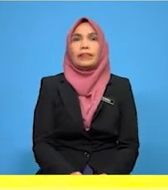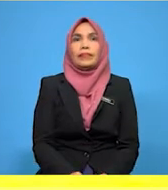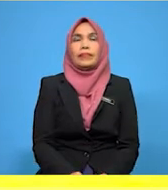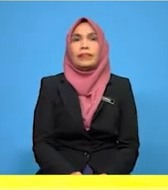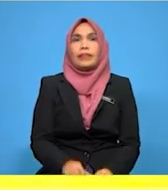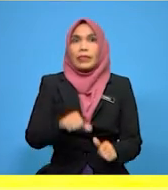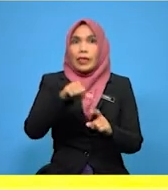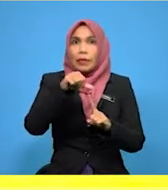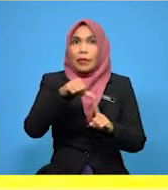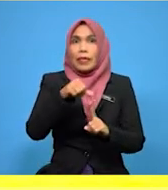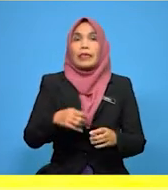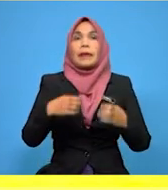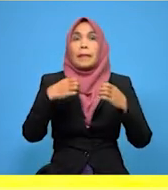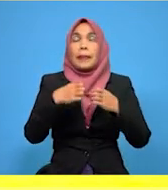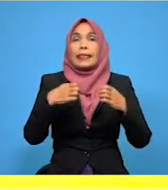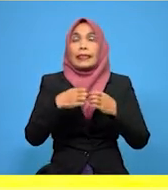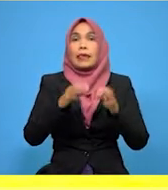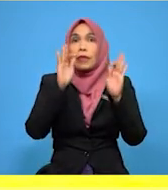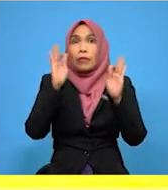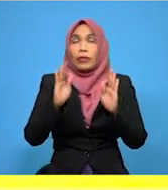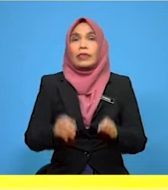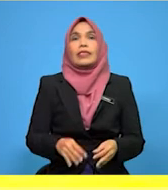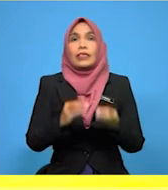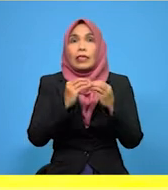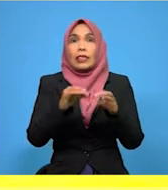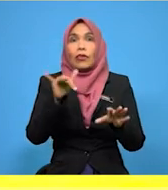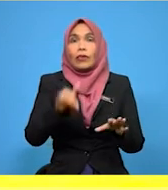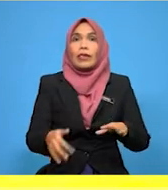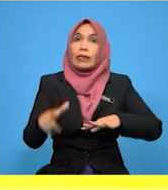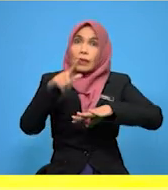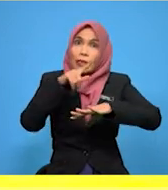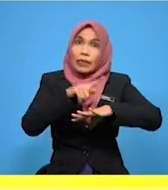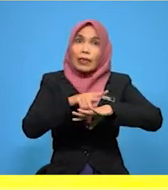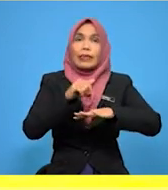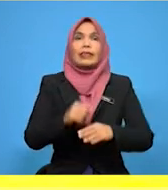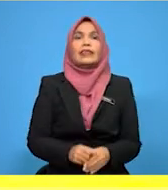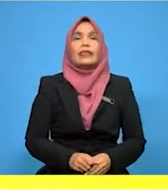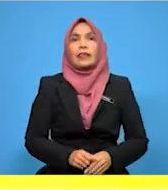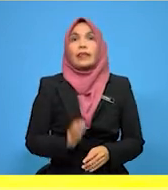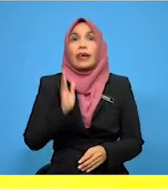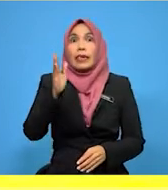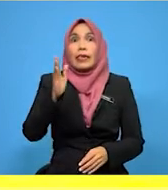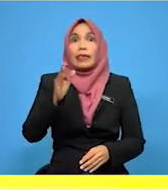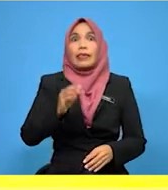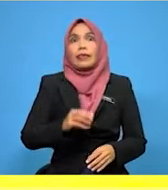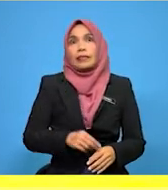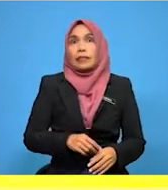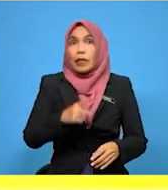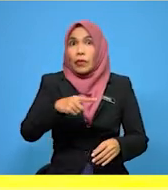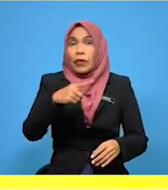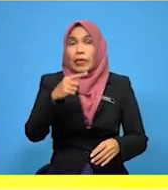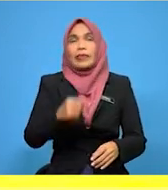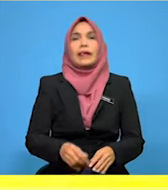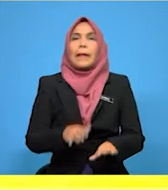Apabila mesin berfungsi, telur yang diletakkan di atas mesin penggradean akan bergolek perlahan-lahan ke